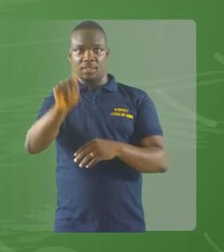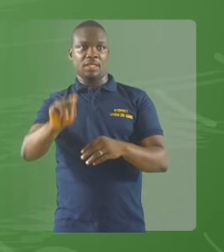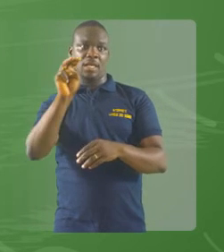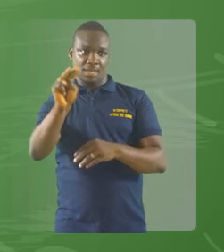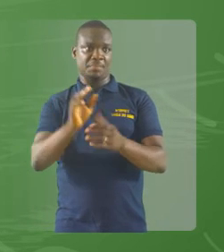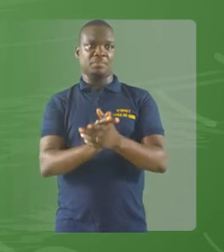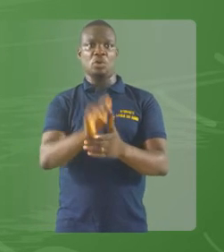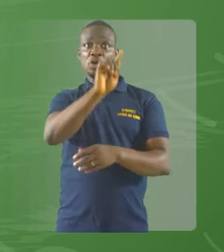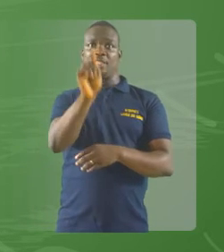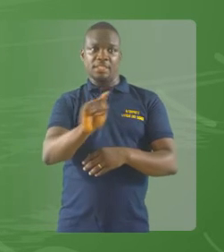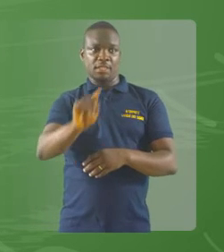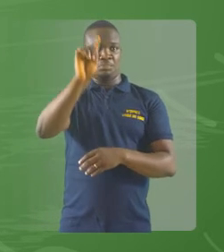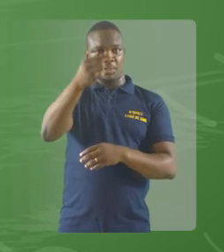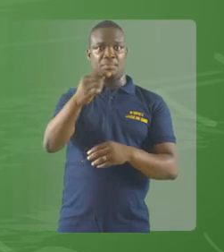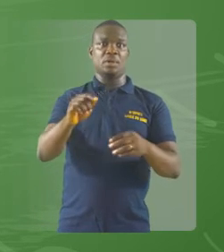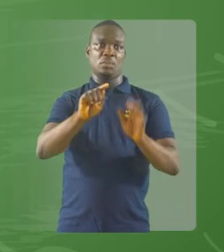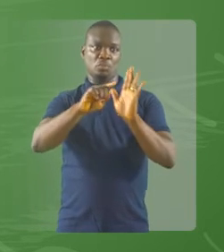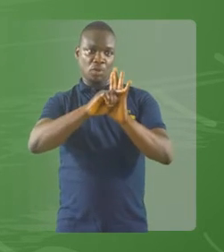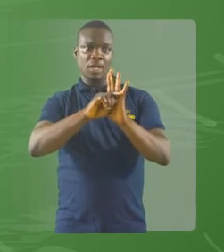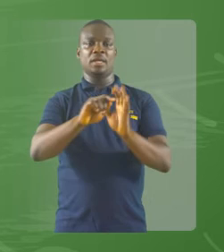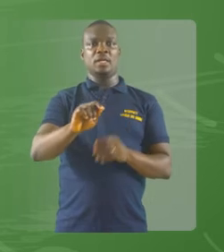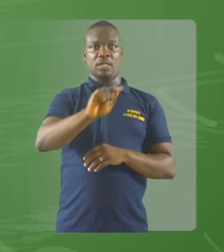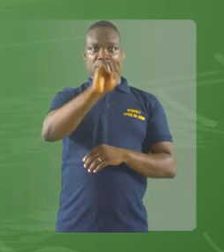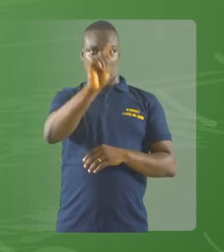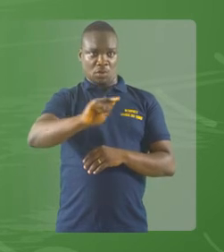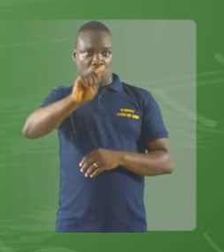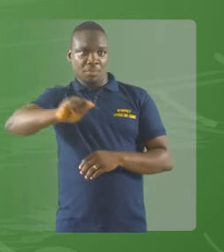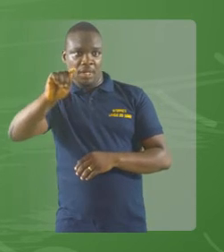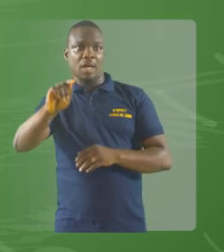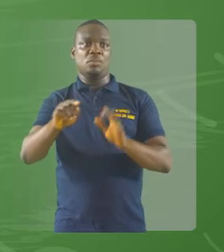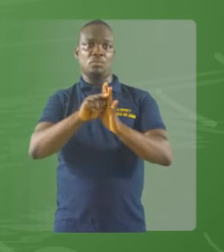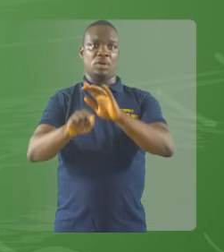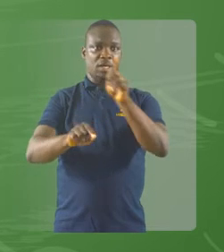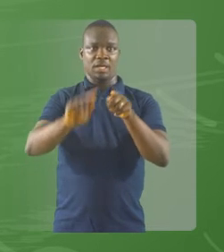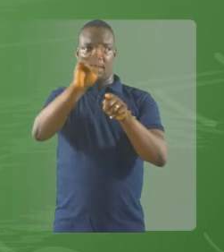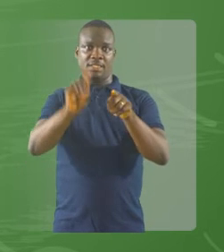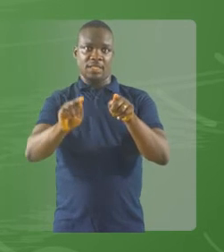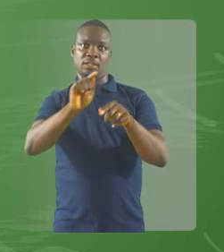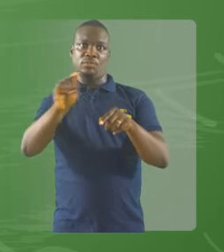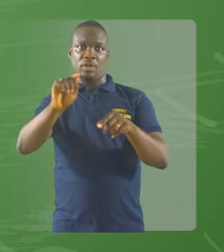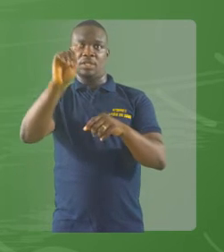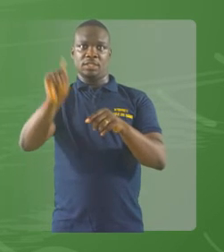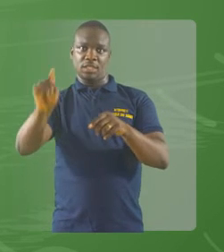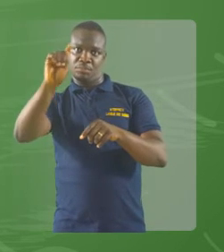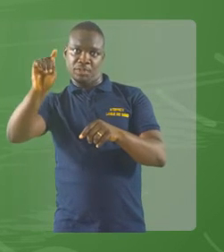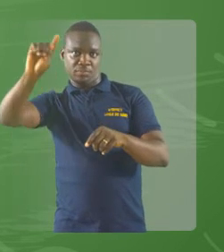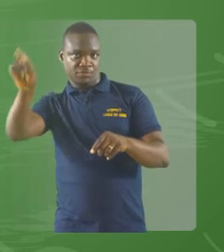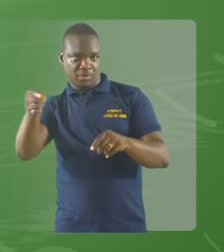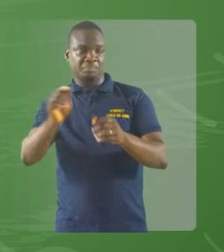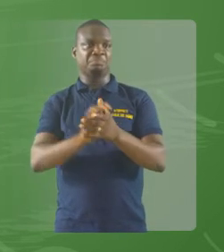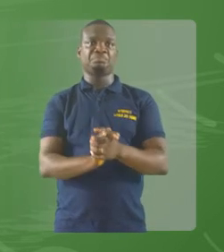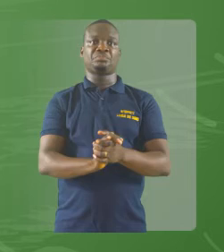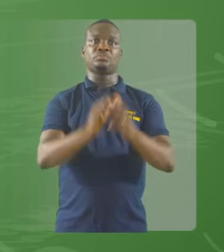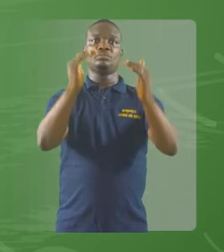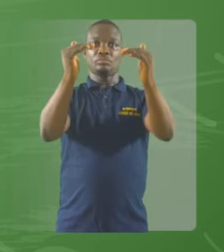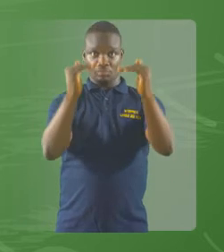oméga est égal à moins, parenthèse, Z moins oméga. La prochaine